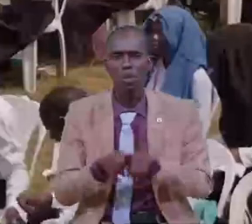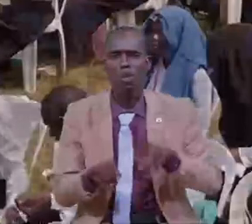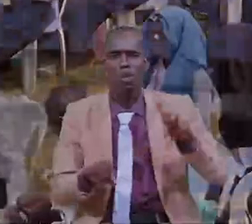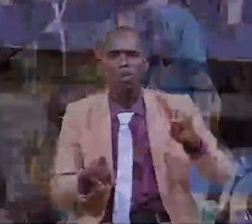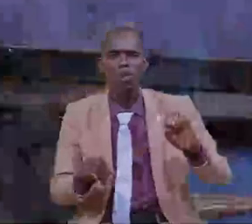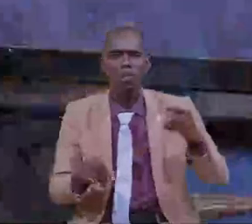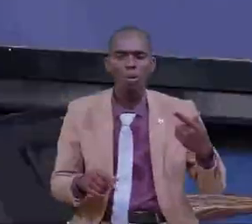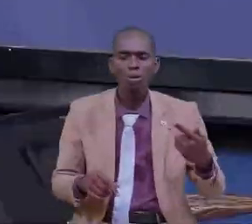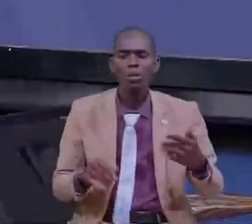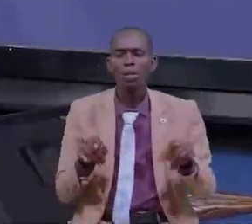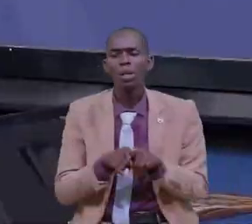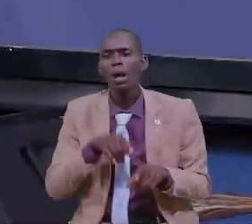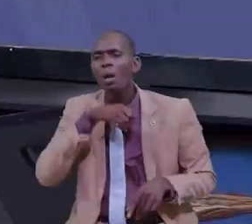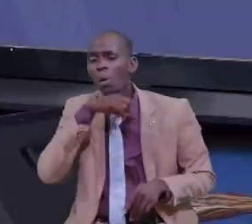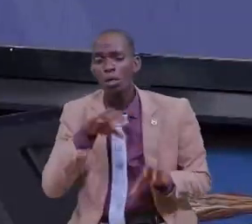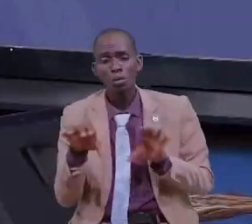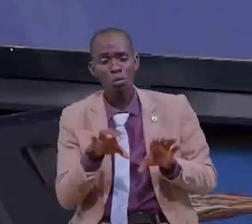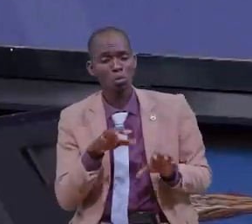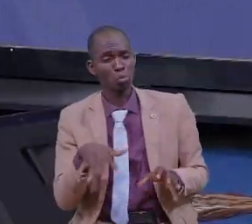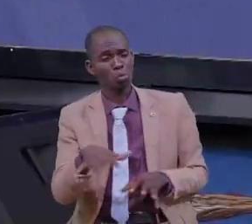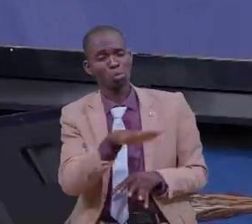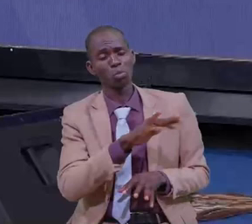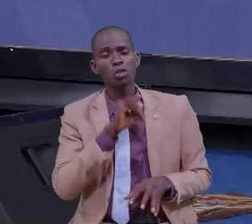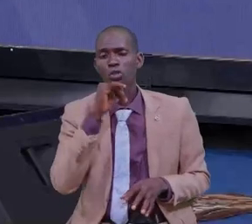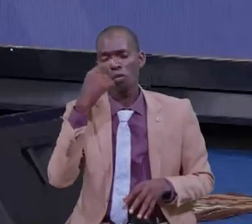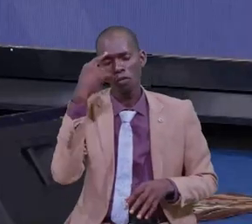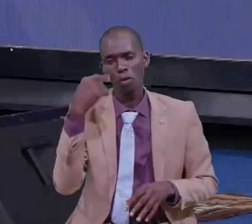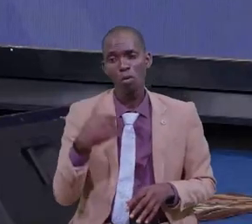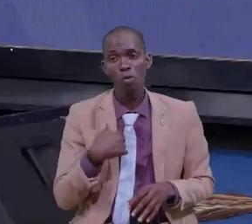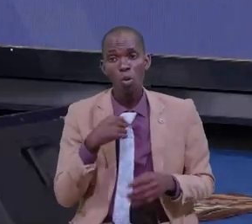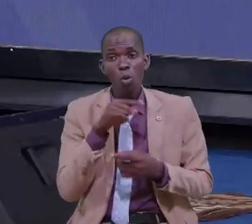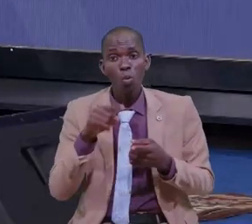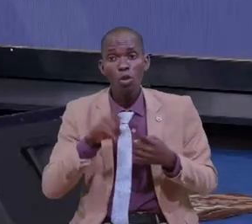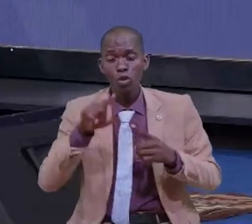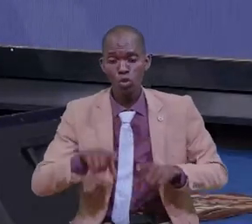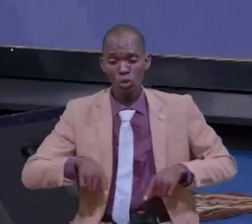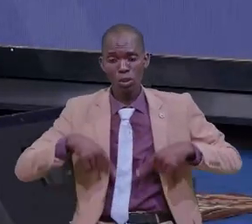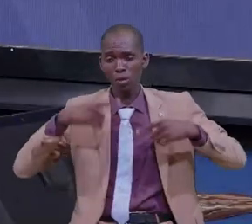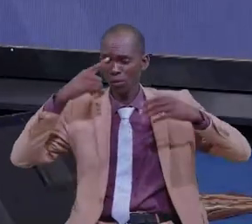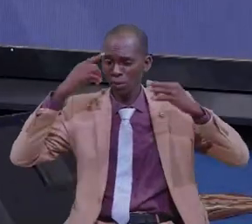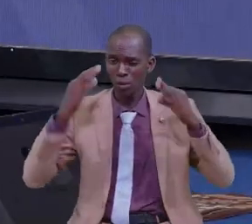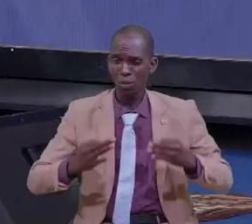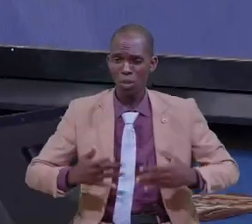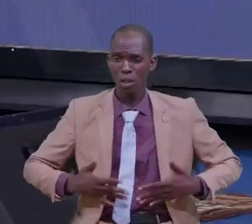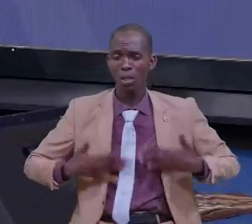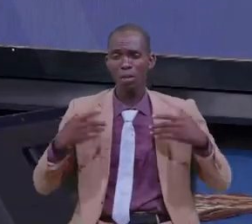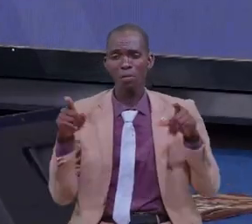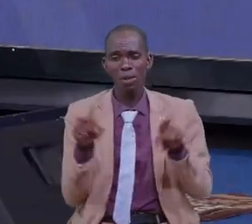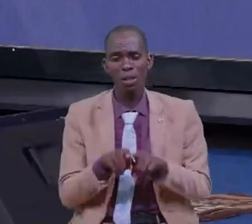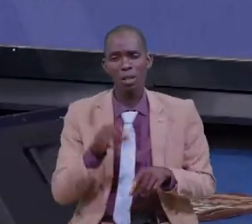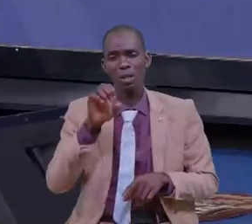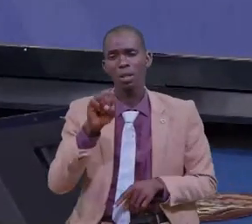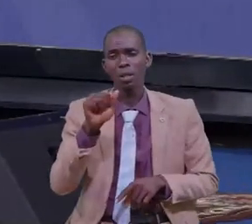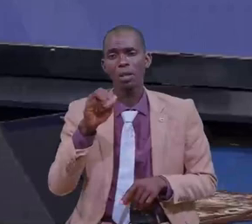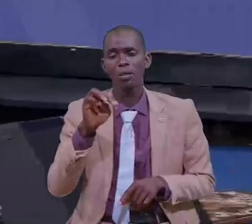chiens, ce n'est pas pour moi. C'est quand tu vis comme Samuel,